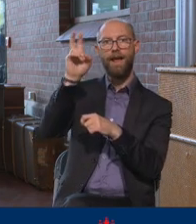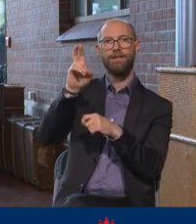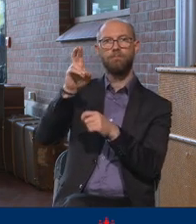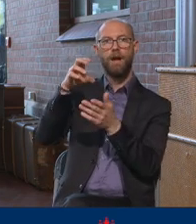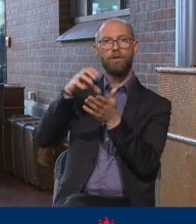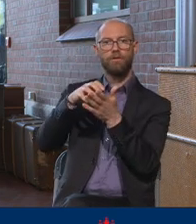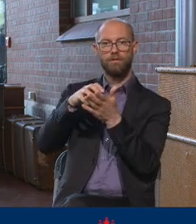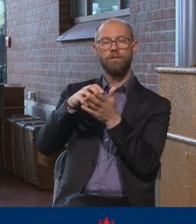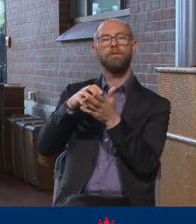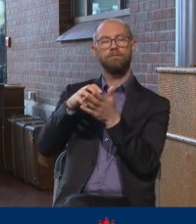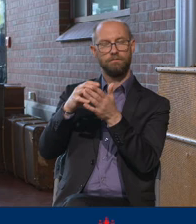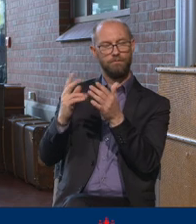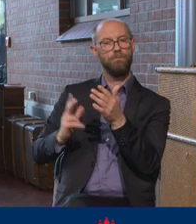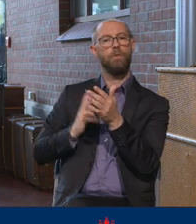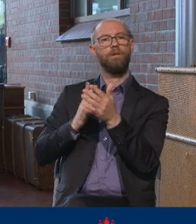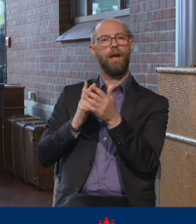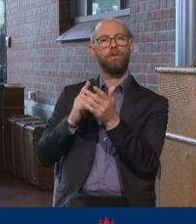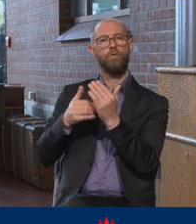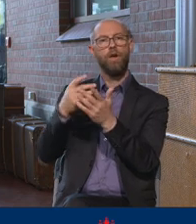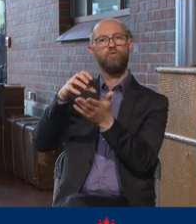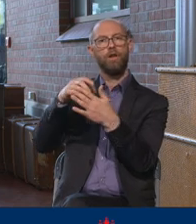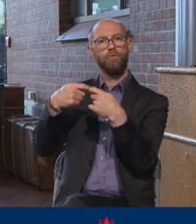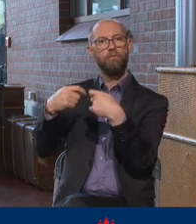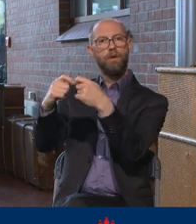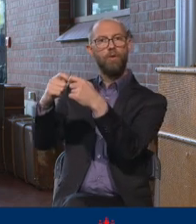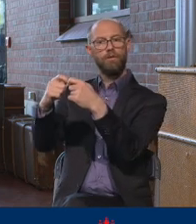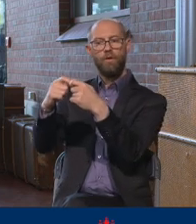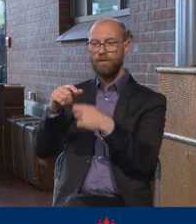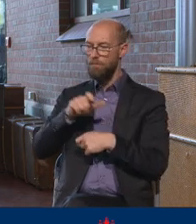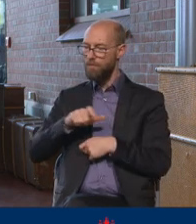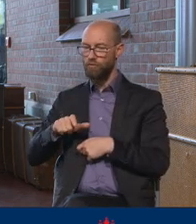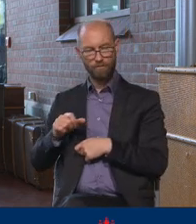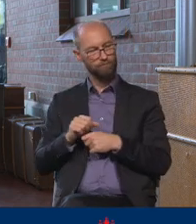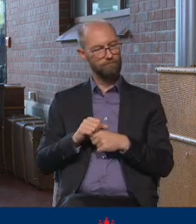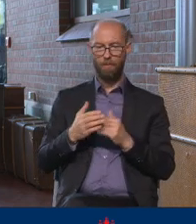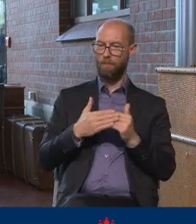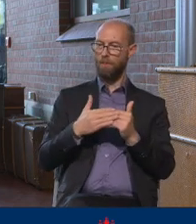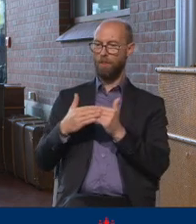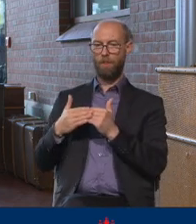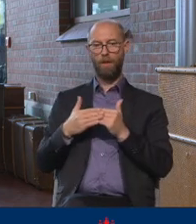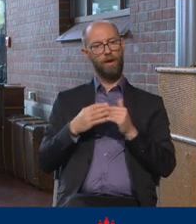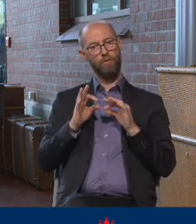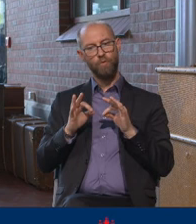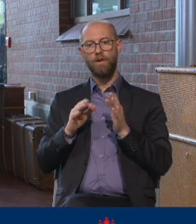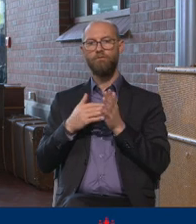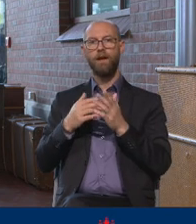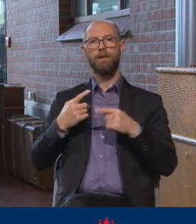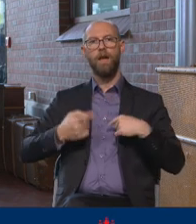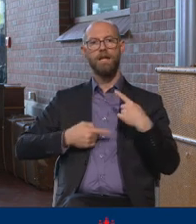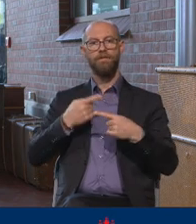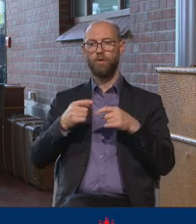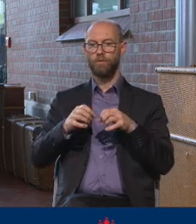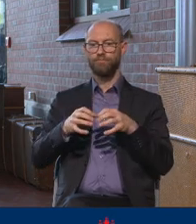modernisiert wird dort menschen in einem neuen kontext der weiterentwickelt ist